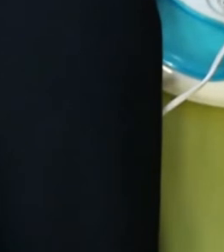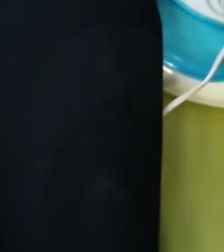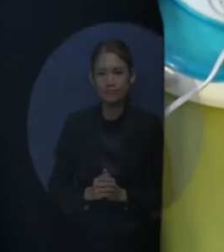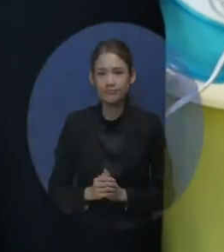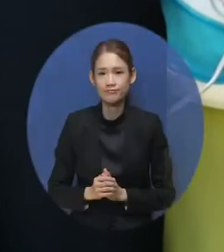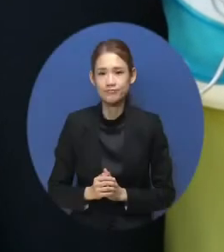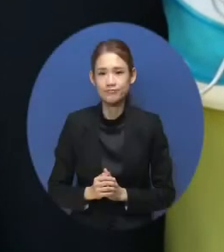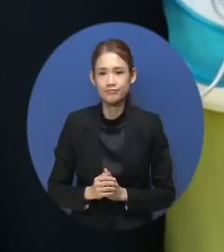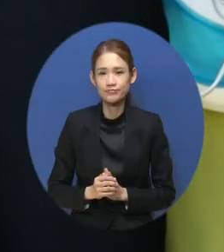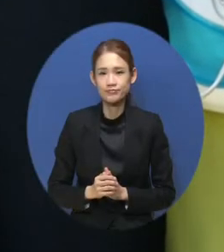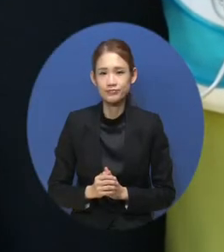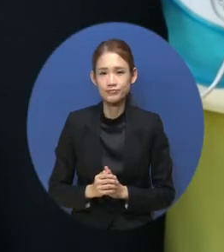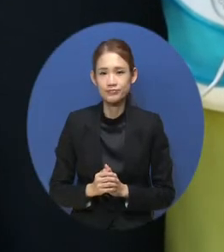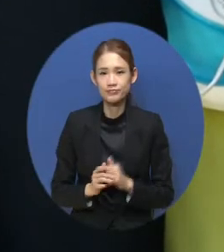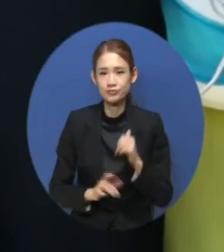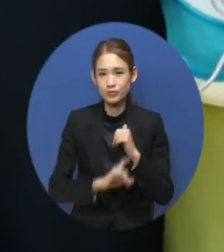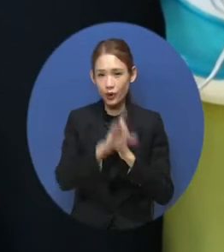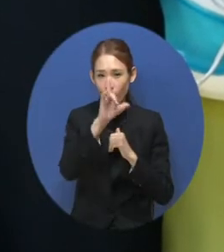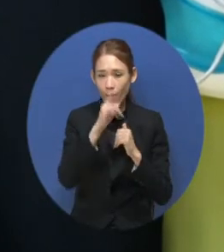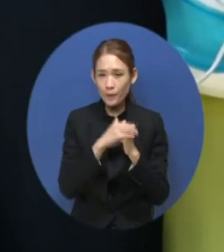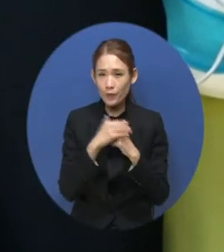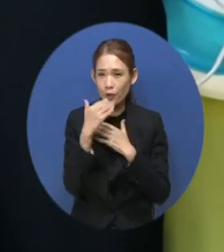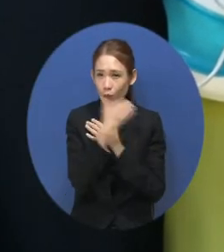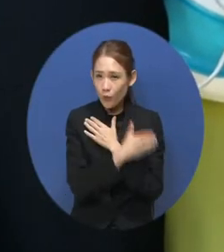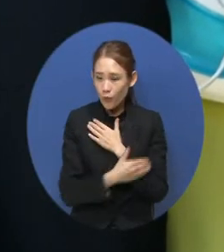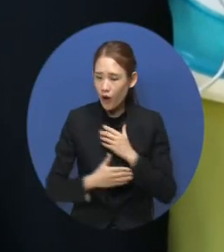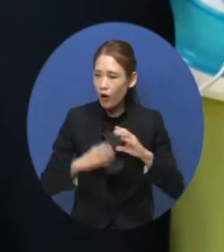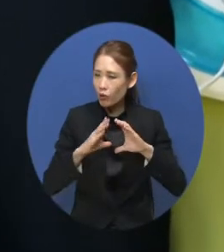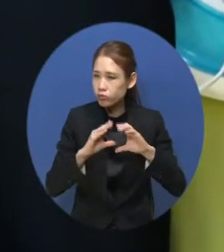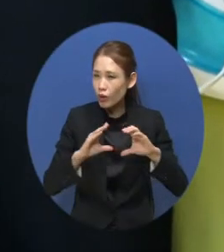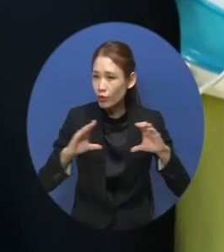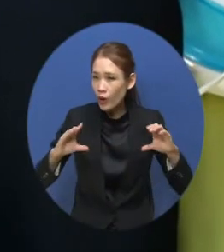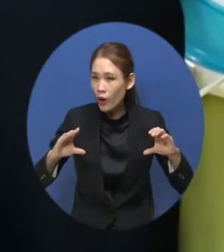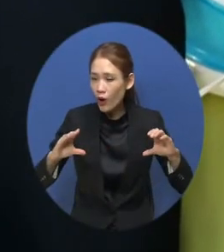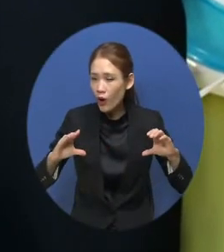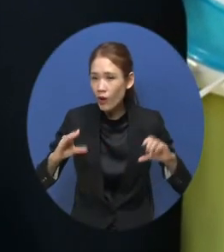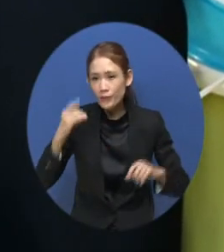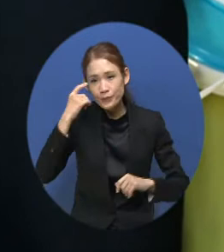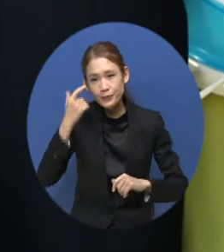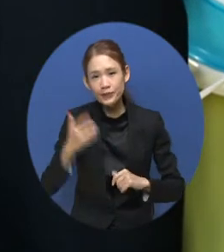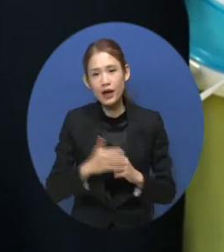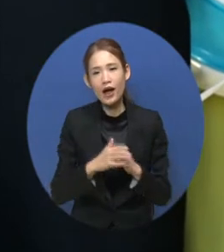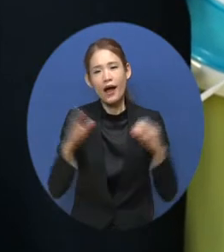오전에 이렇게 몸을 푸셔야 되나 봐요. 이제